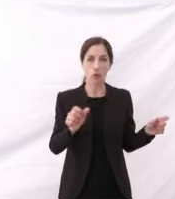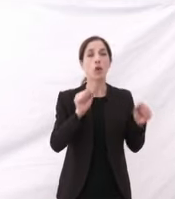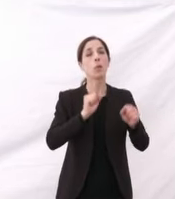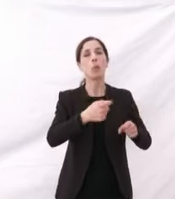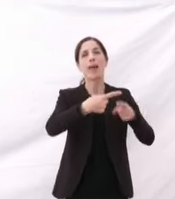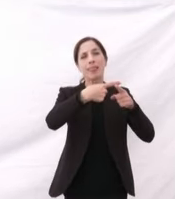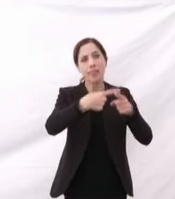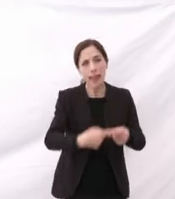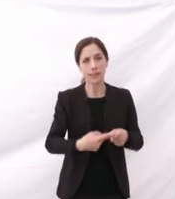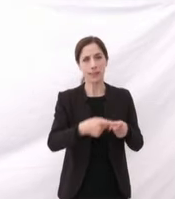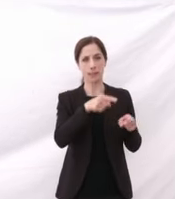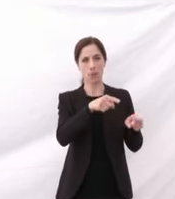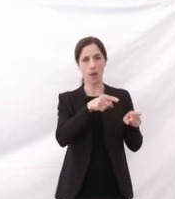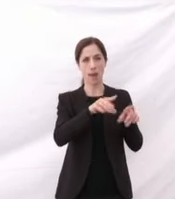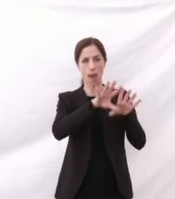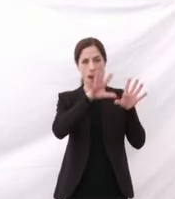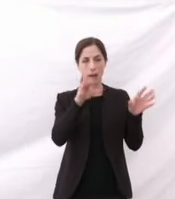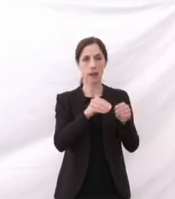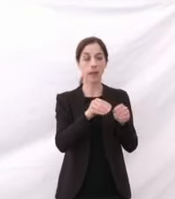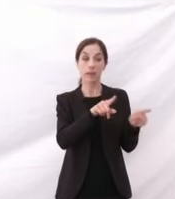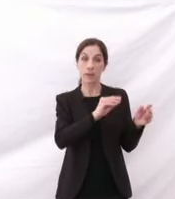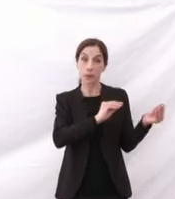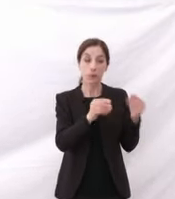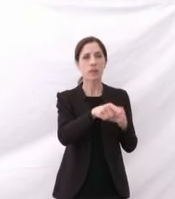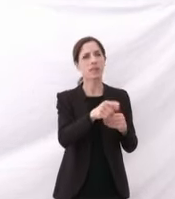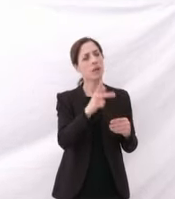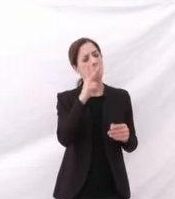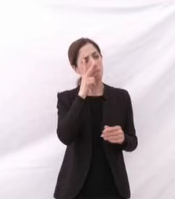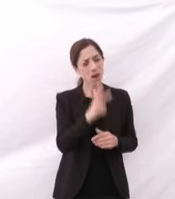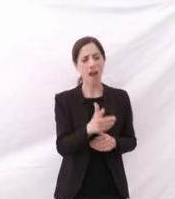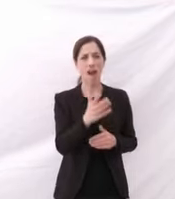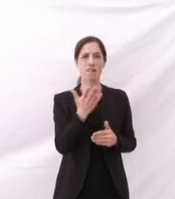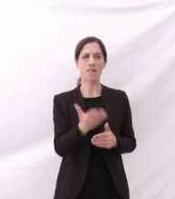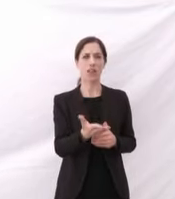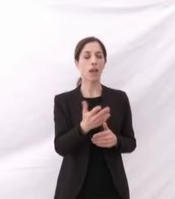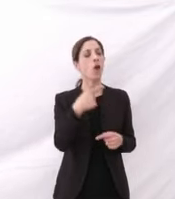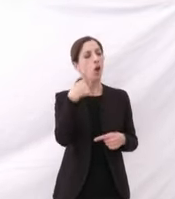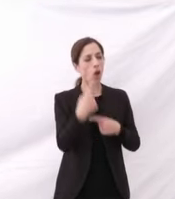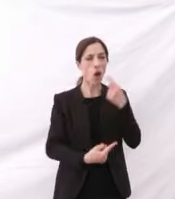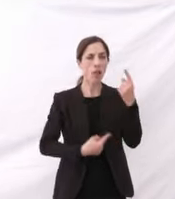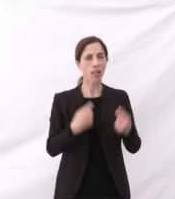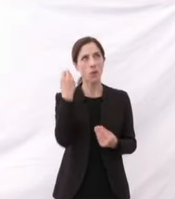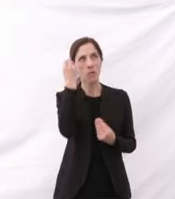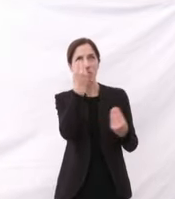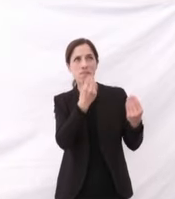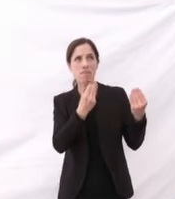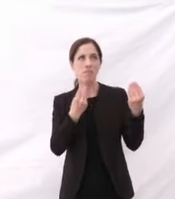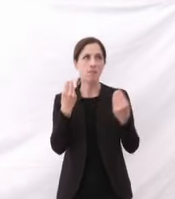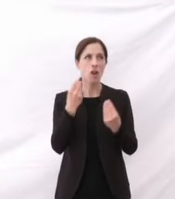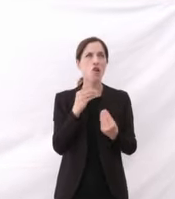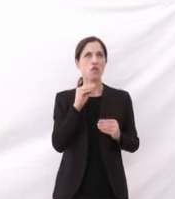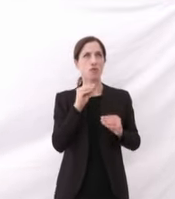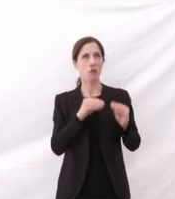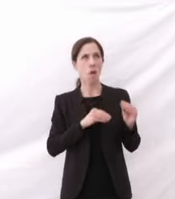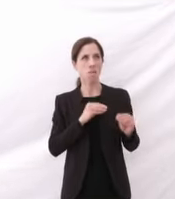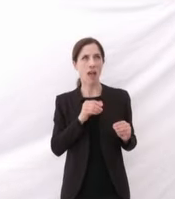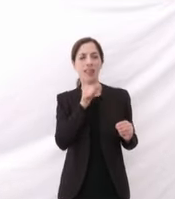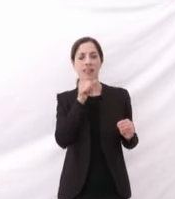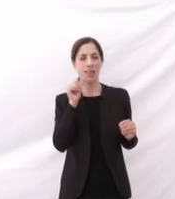questo. Siete bravi, continuate a farvi delle domande, mentre in